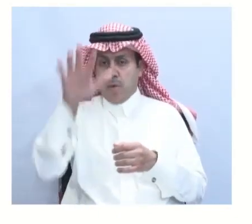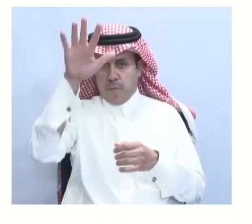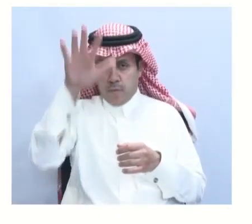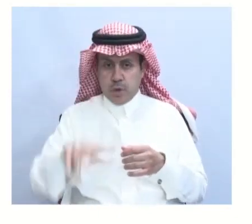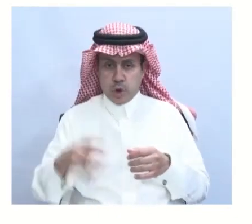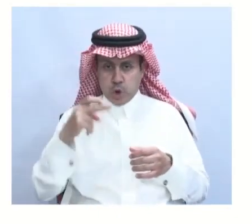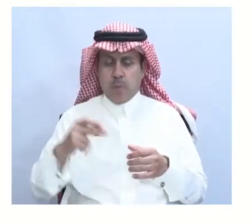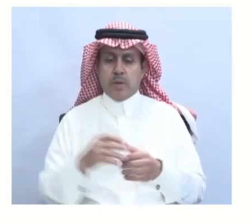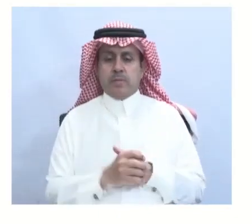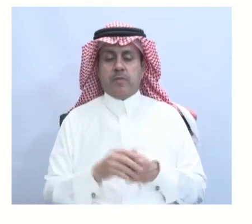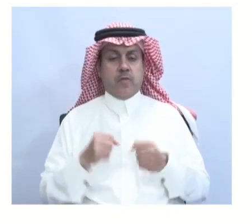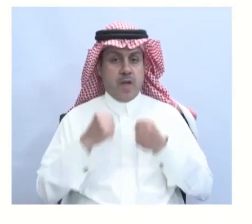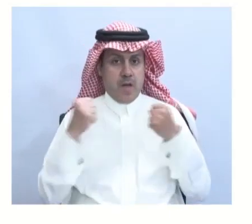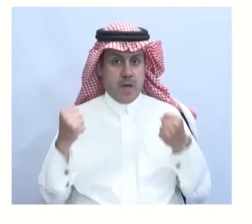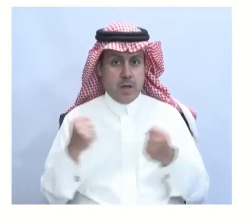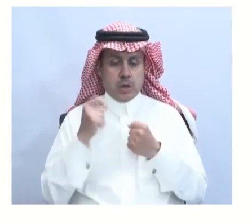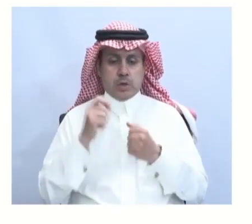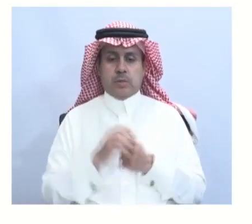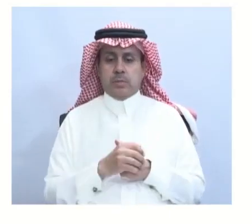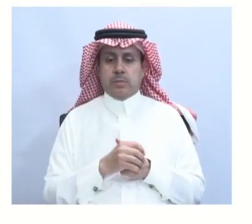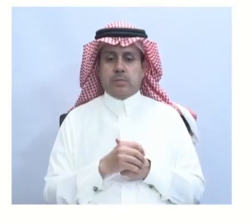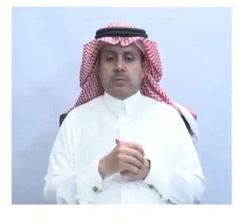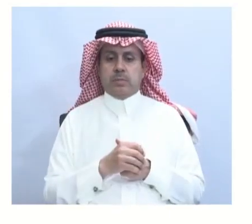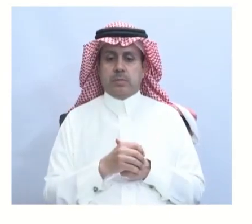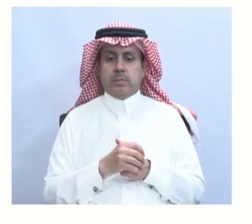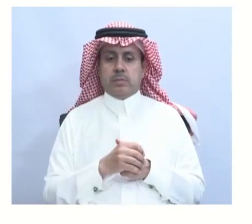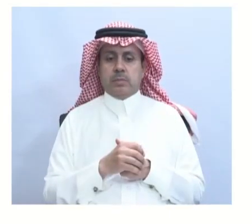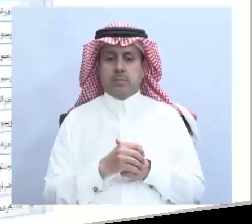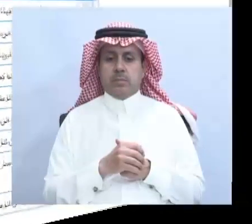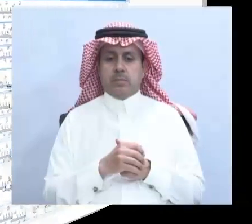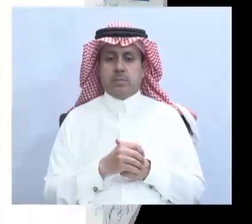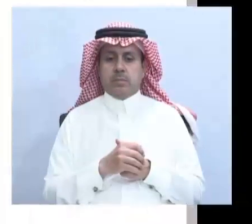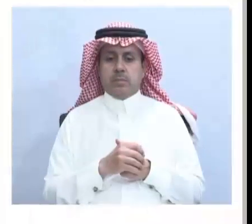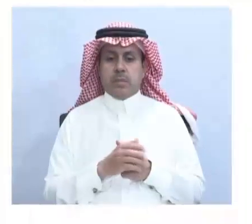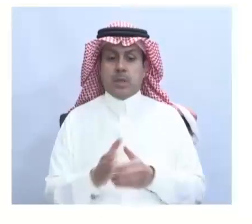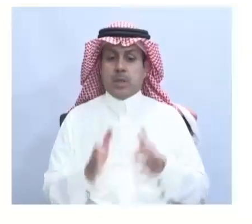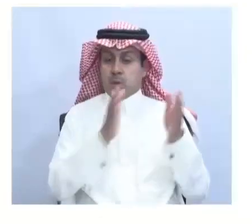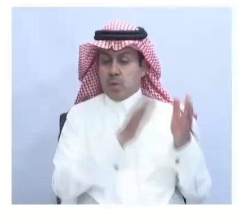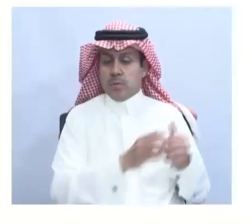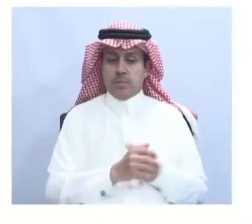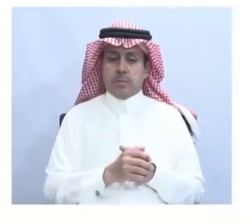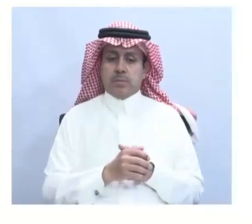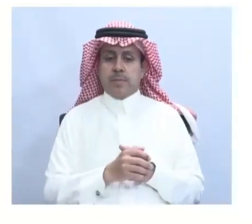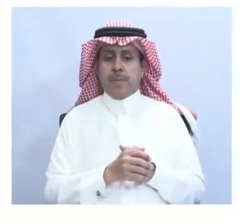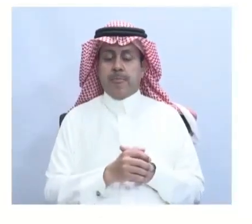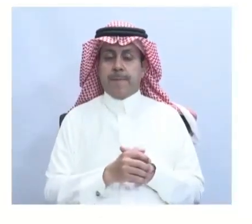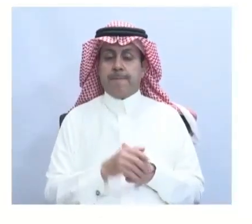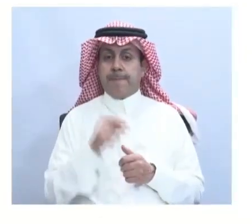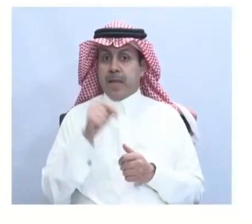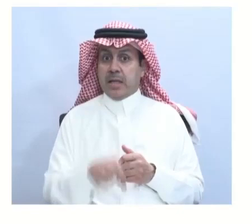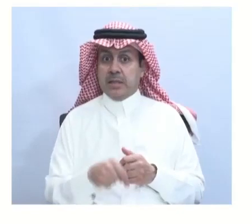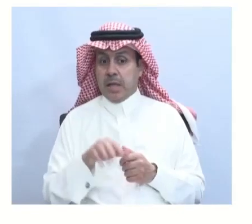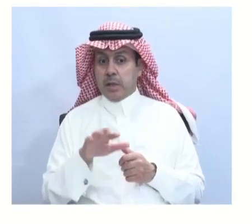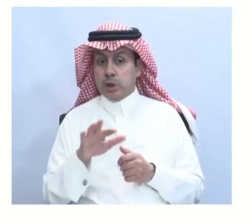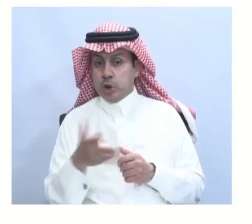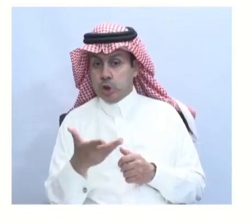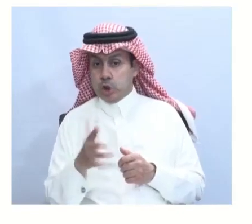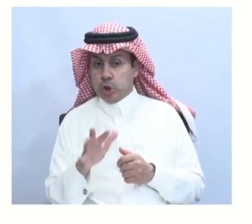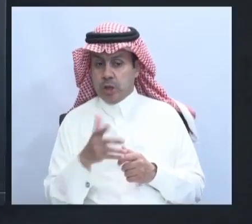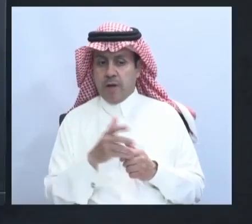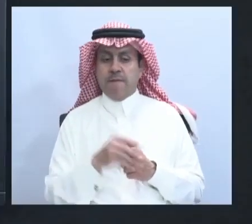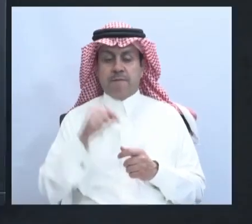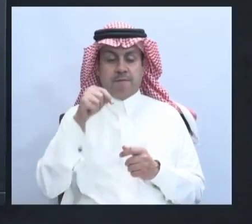والجواب عليها ايها الطلاب والطالبات بعد هذا انتقل واياكم الى مساله مهمه